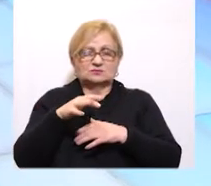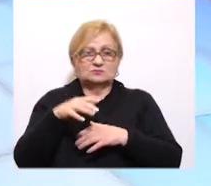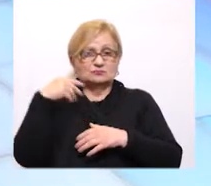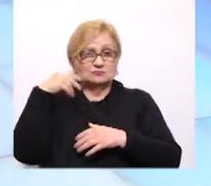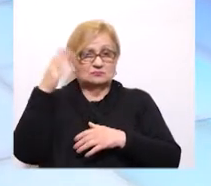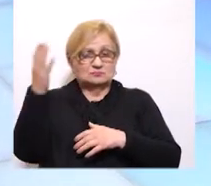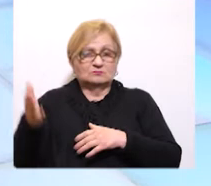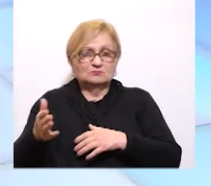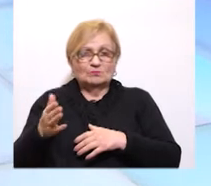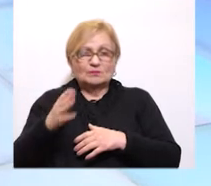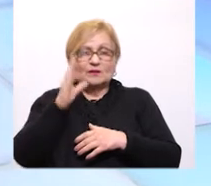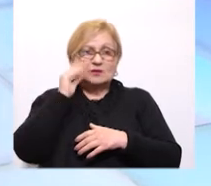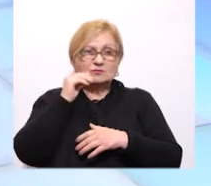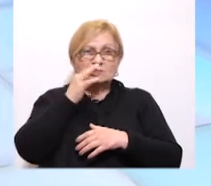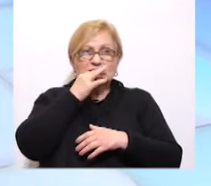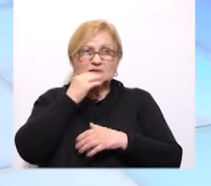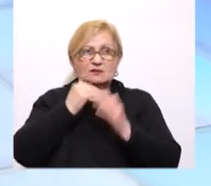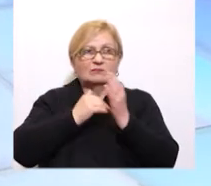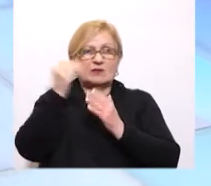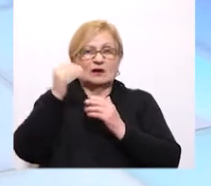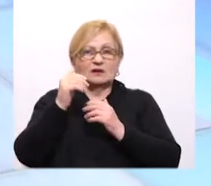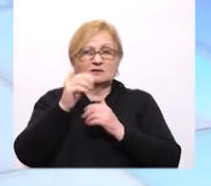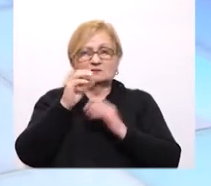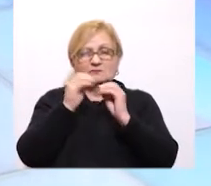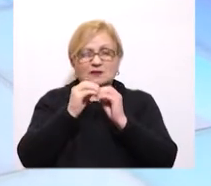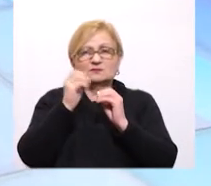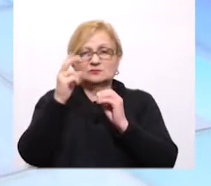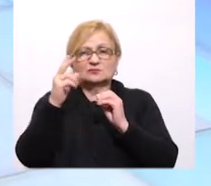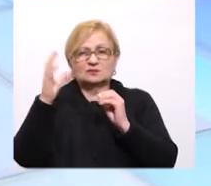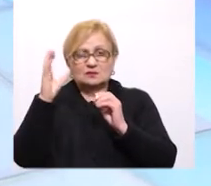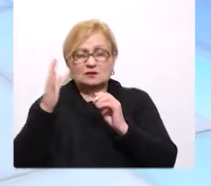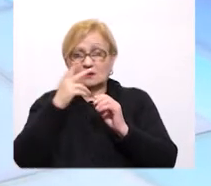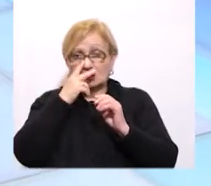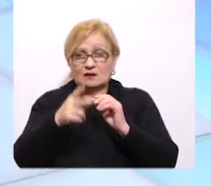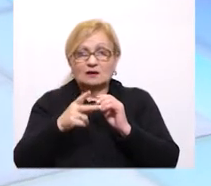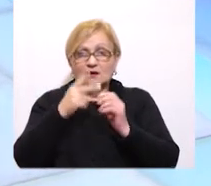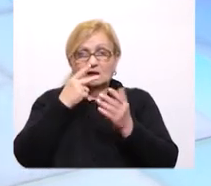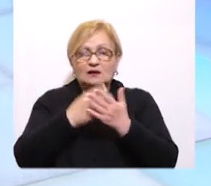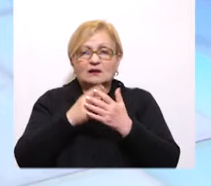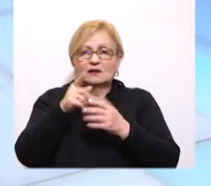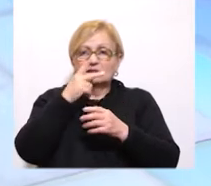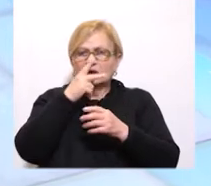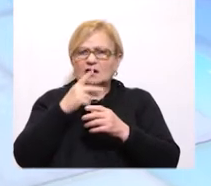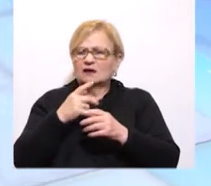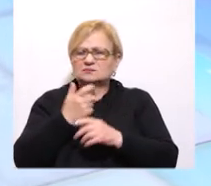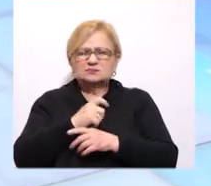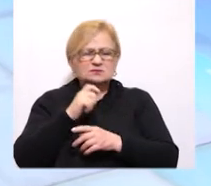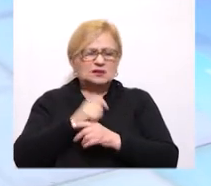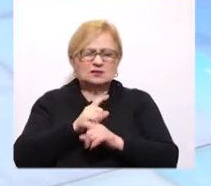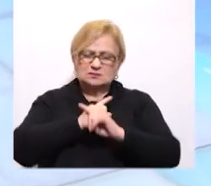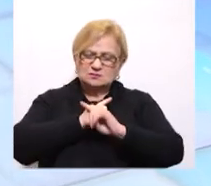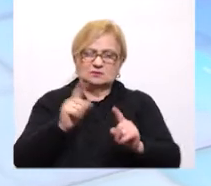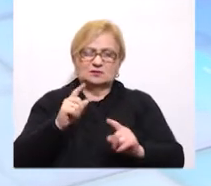როდესაც უკვე მაღალ კლასებში ბოლომდე შეისწავლით ამ პოემას, ნახავთ უშეღავათო გმირობის